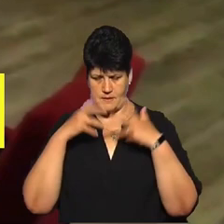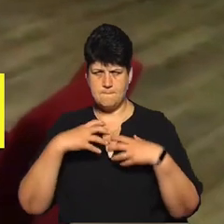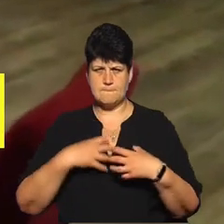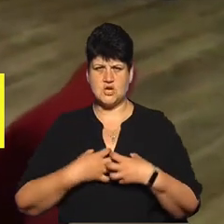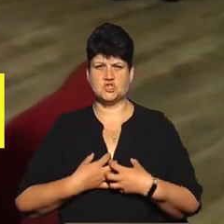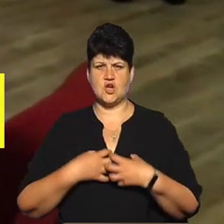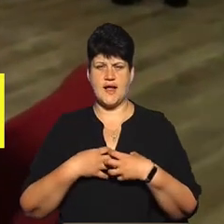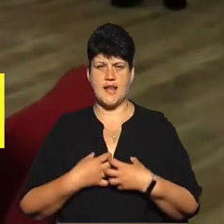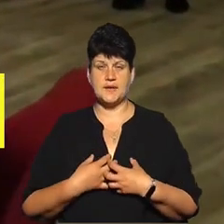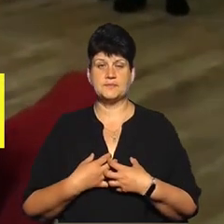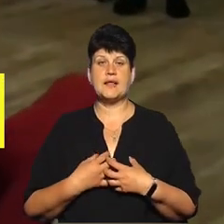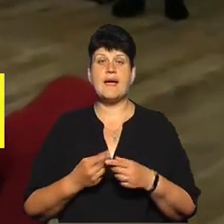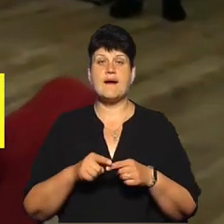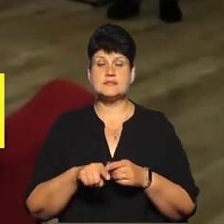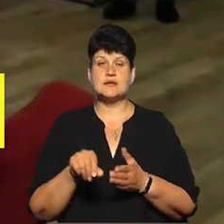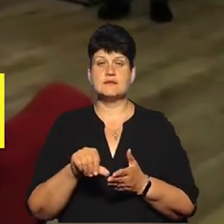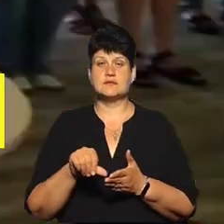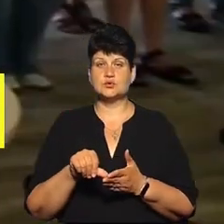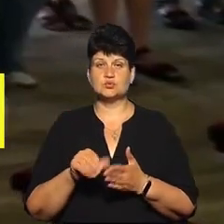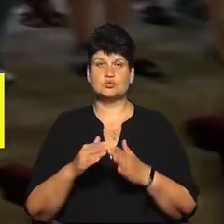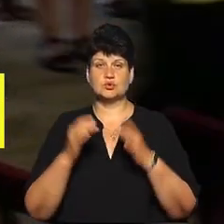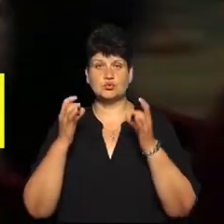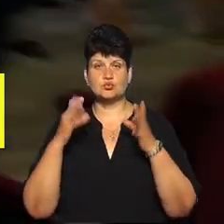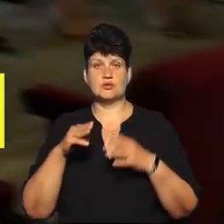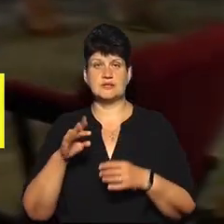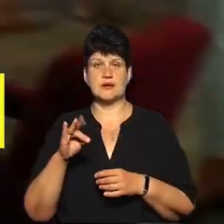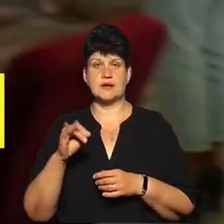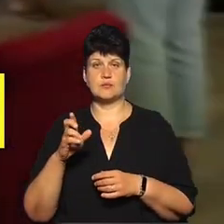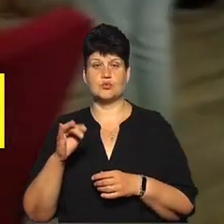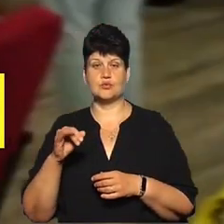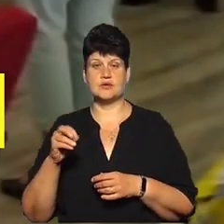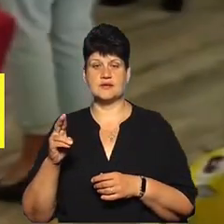А це виступ у будинку культури у Трибухівцях.